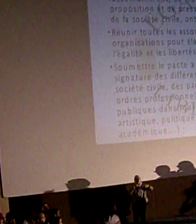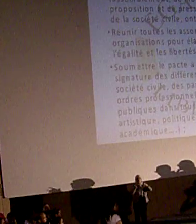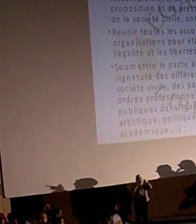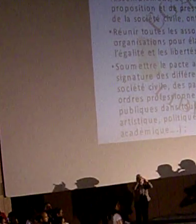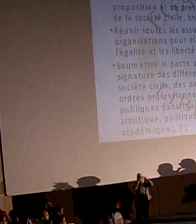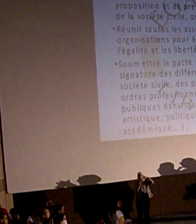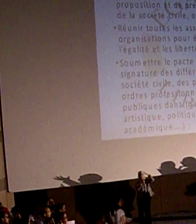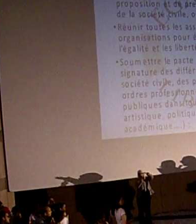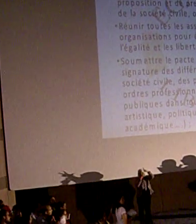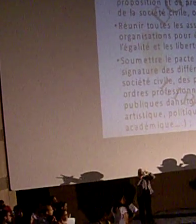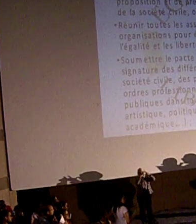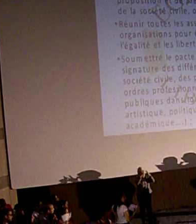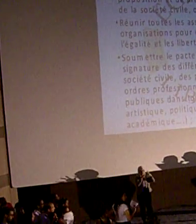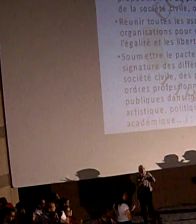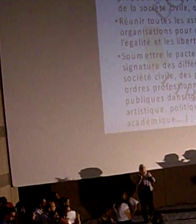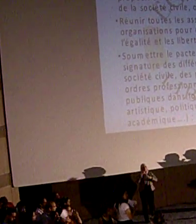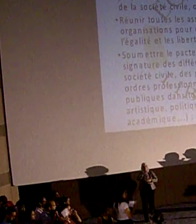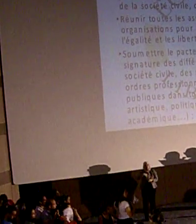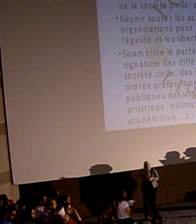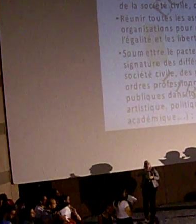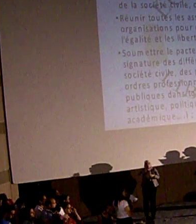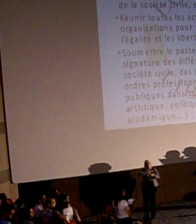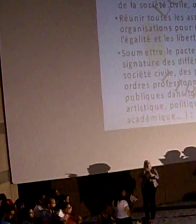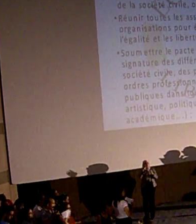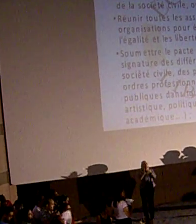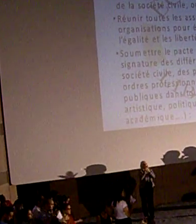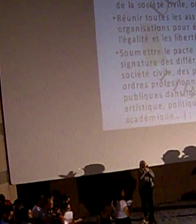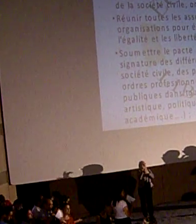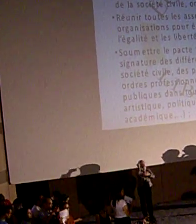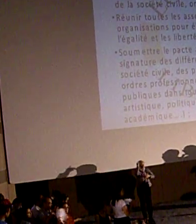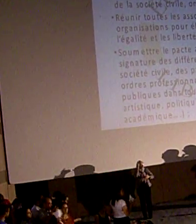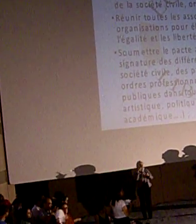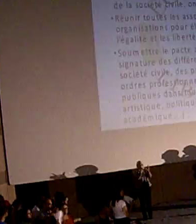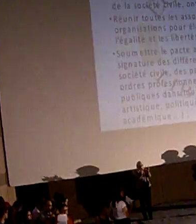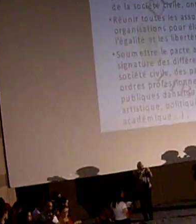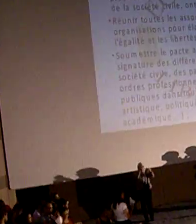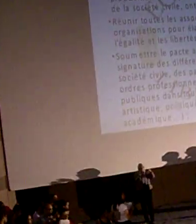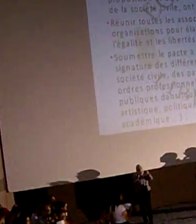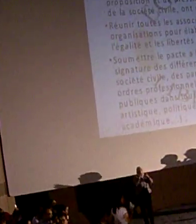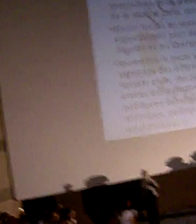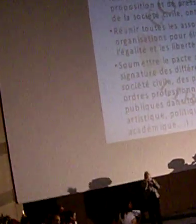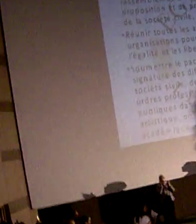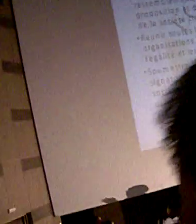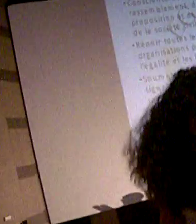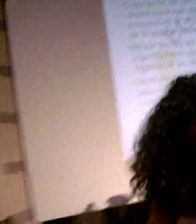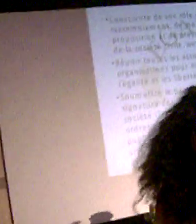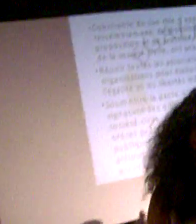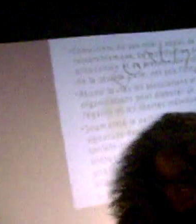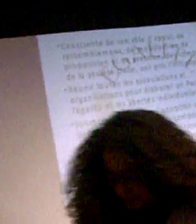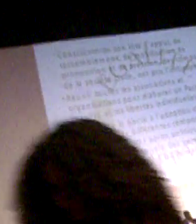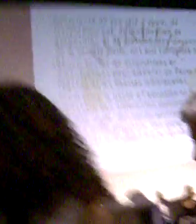الثلاث للاصطلاع بدورها في تجسيد مقترحات اللجنة وللمؤسسات الدولية أيضا لحقوق الإنسان لدعم